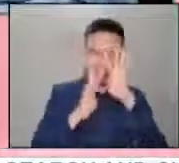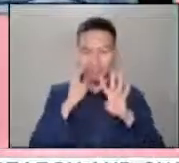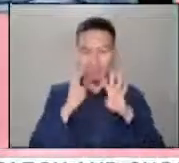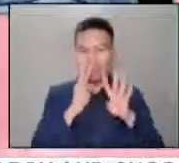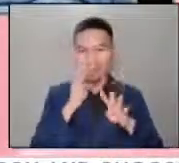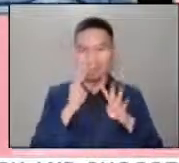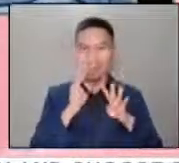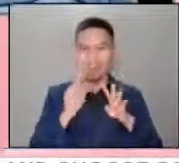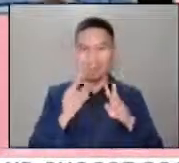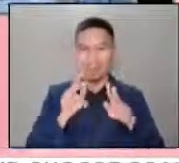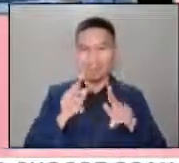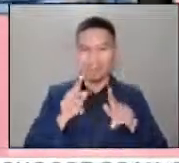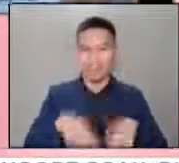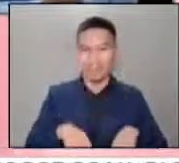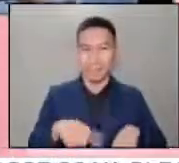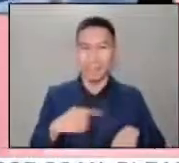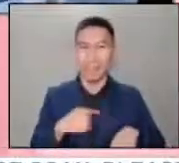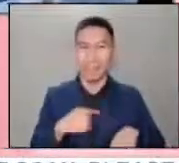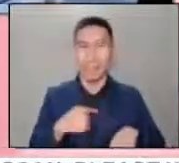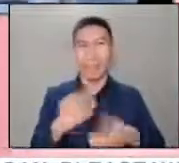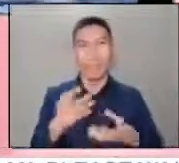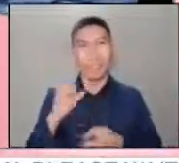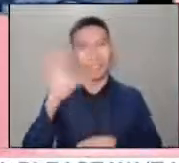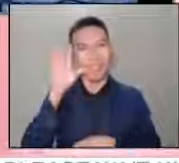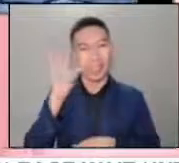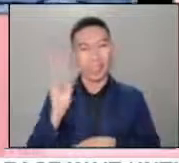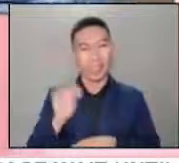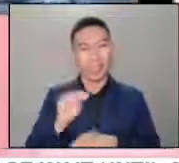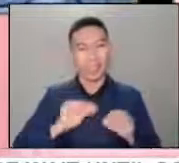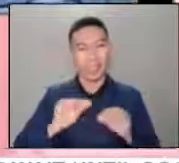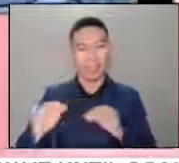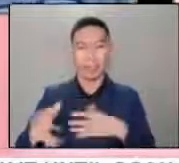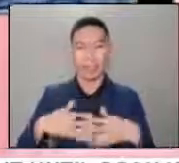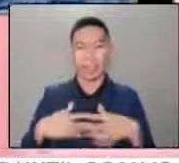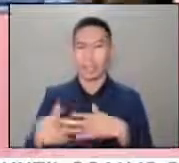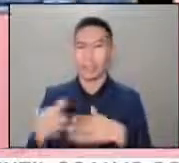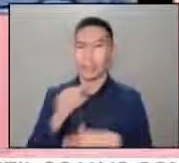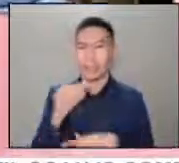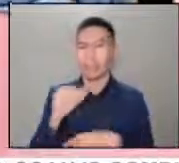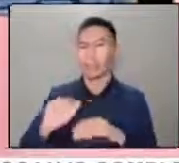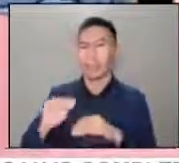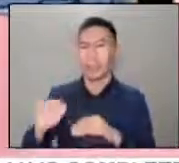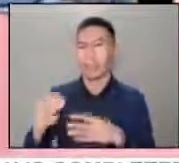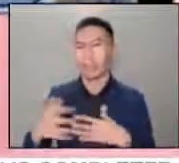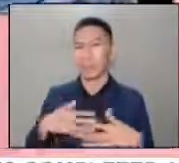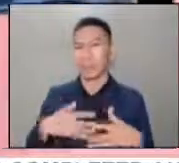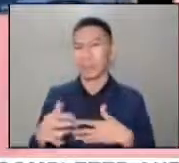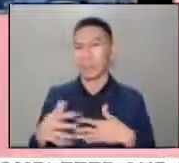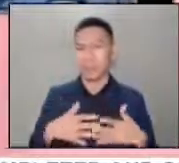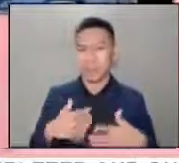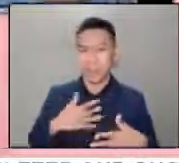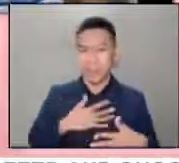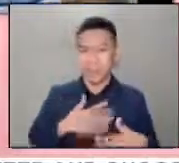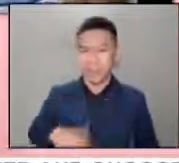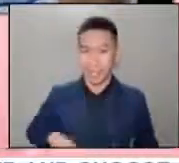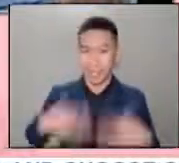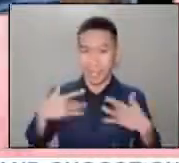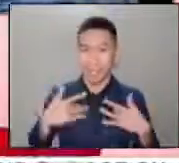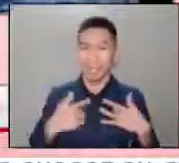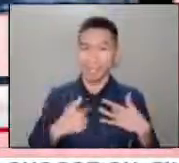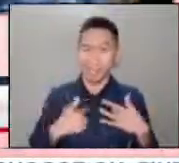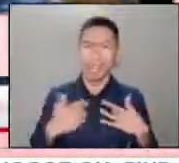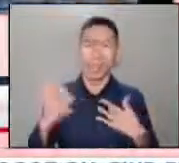unique na way of teaching, kahit na hindi in the field of teaching, in the other aspects of life I wanted to become a unique person.